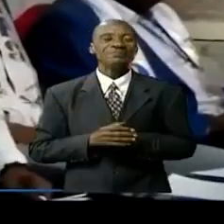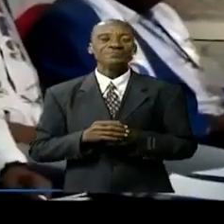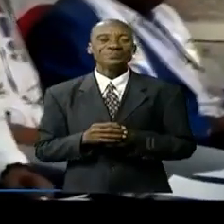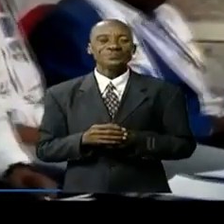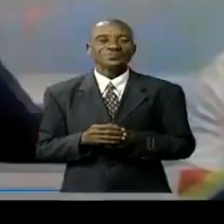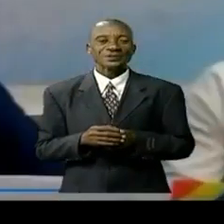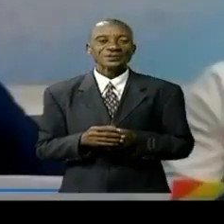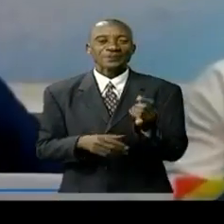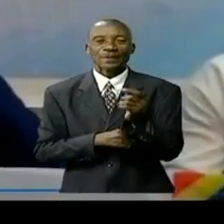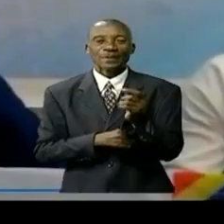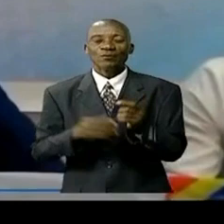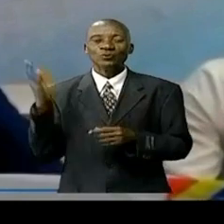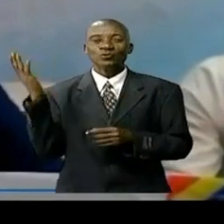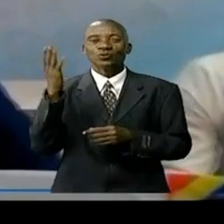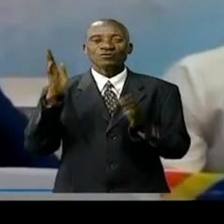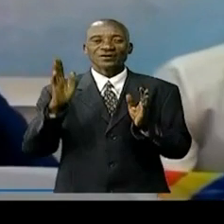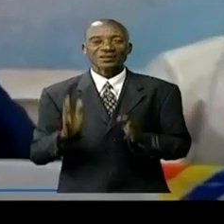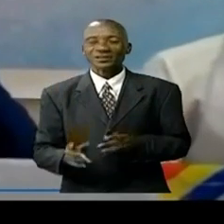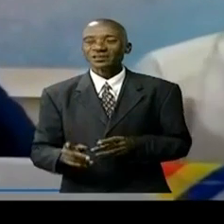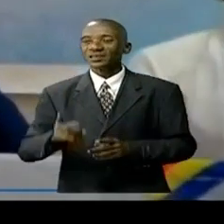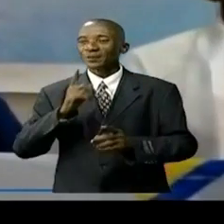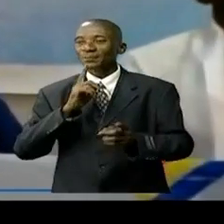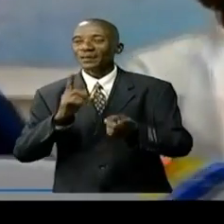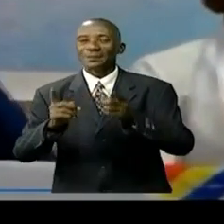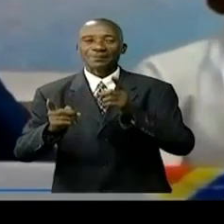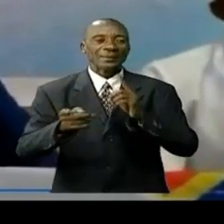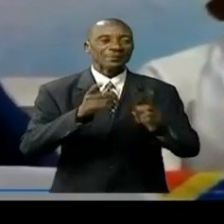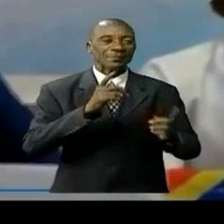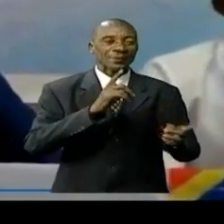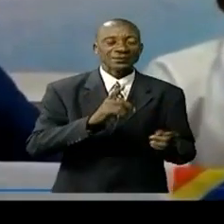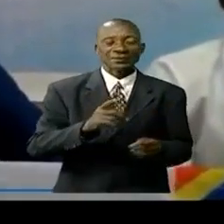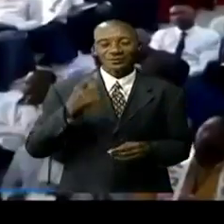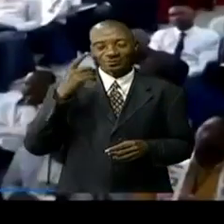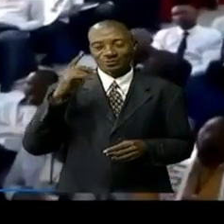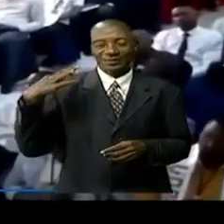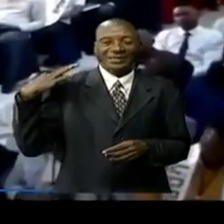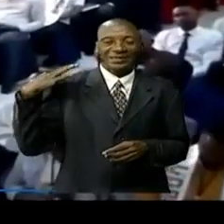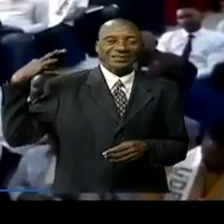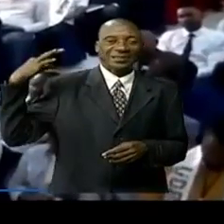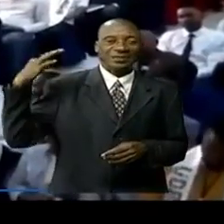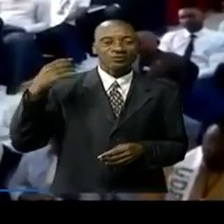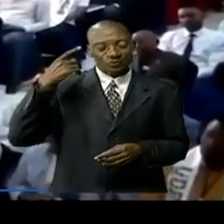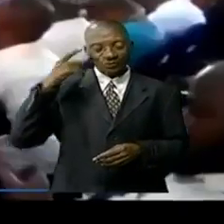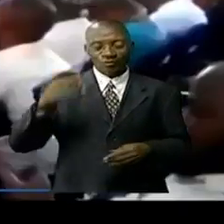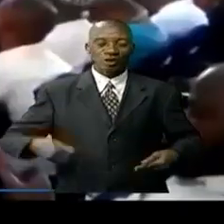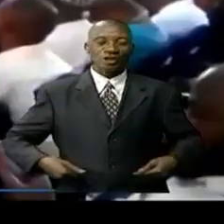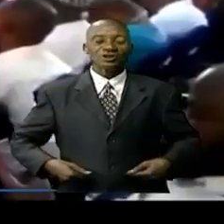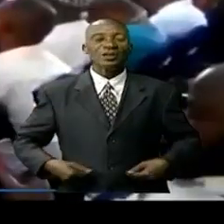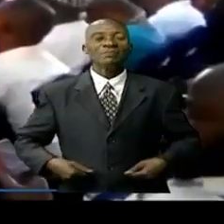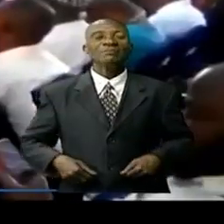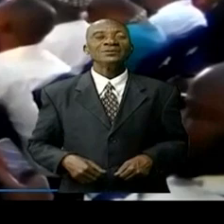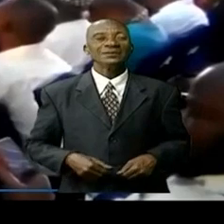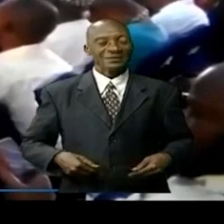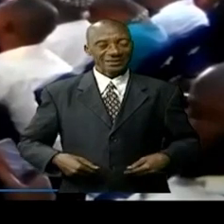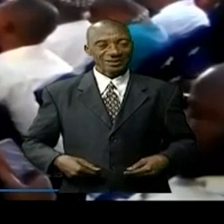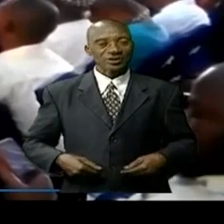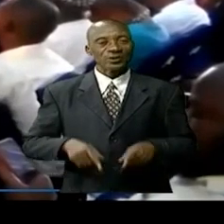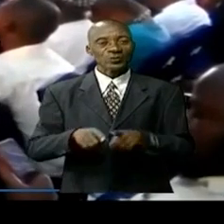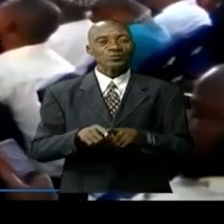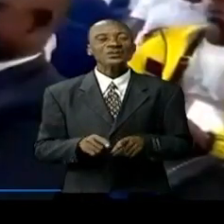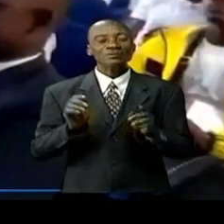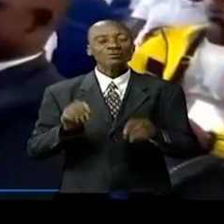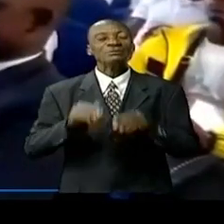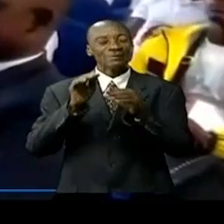la nécessité de présenter les candidatures de jeunes à tous les niveaux. Ainsi, les jeunes de l'UDPS doivent militer non